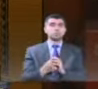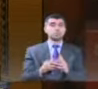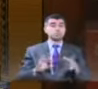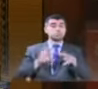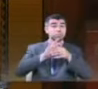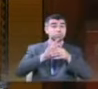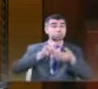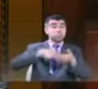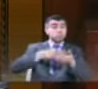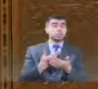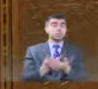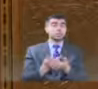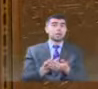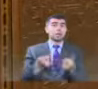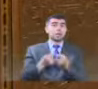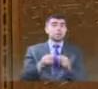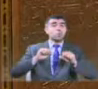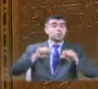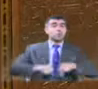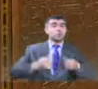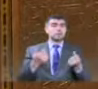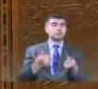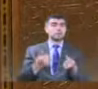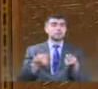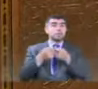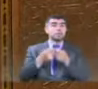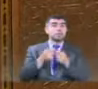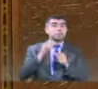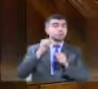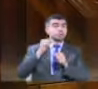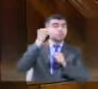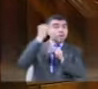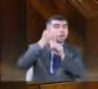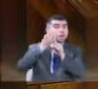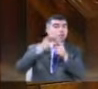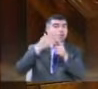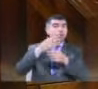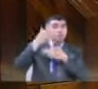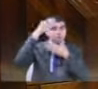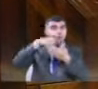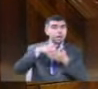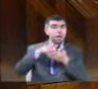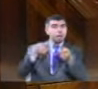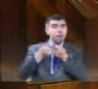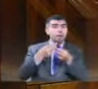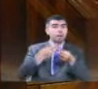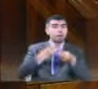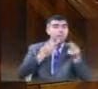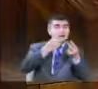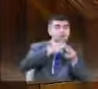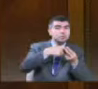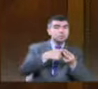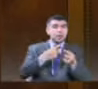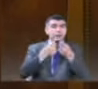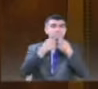أولا اعتراف بما قام وبما يقوم به المغرب من إصلاحات في